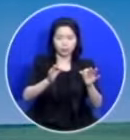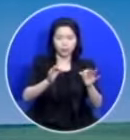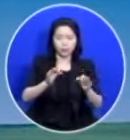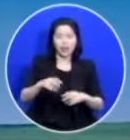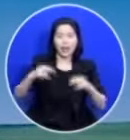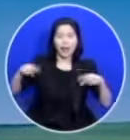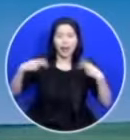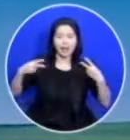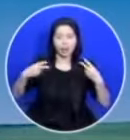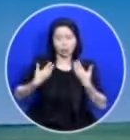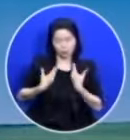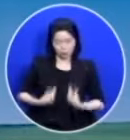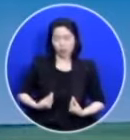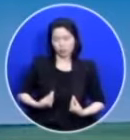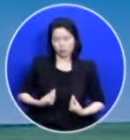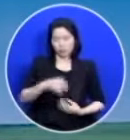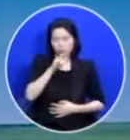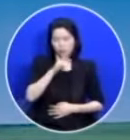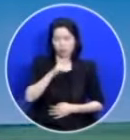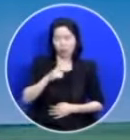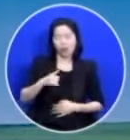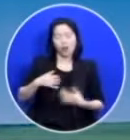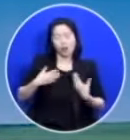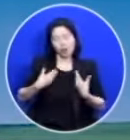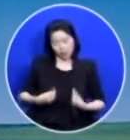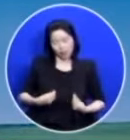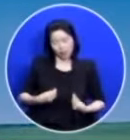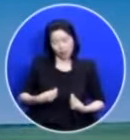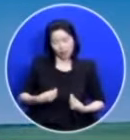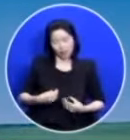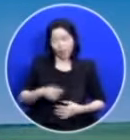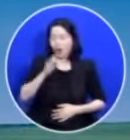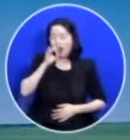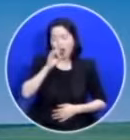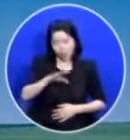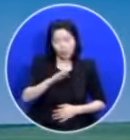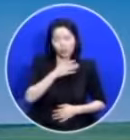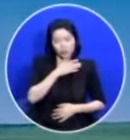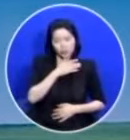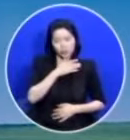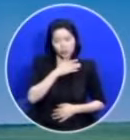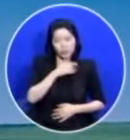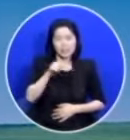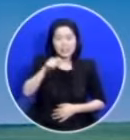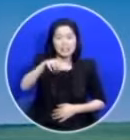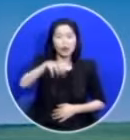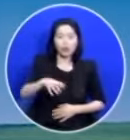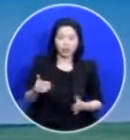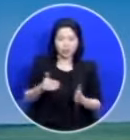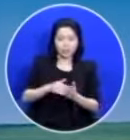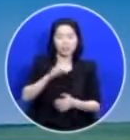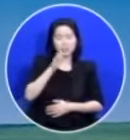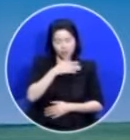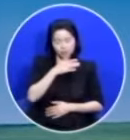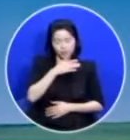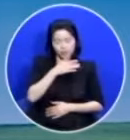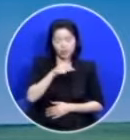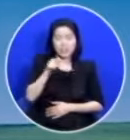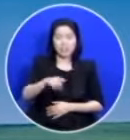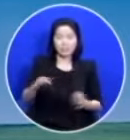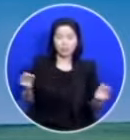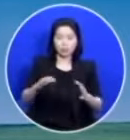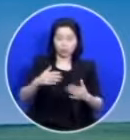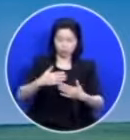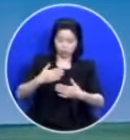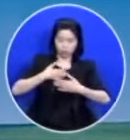엘리야가 좌절을 해요 낙담을 합니다 안 되는구나 여기까지구나 그 순간에